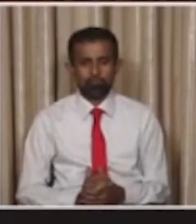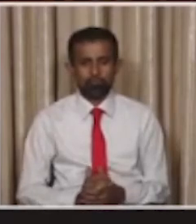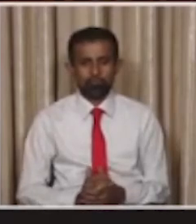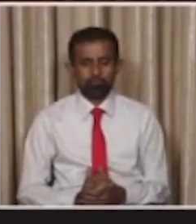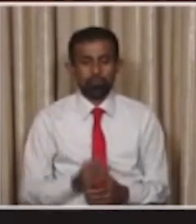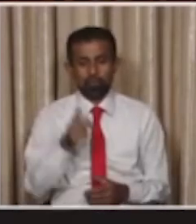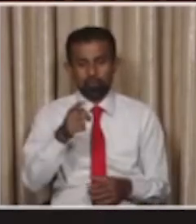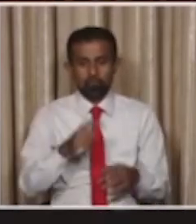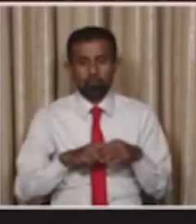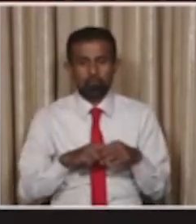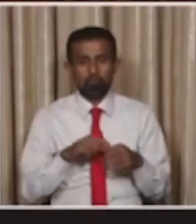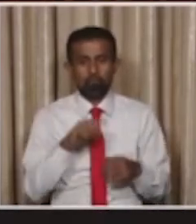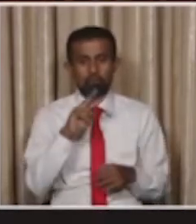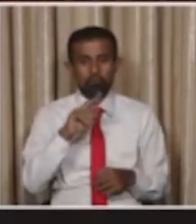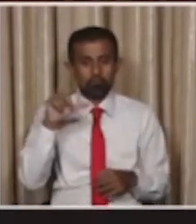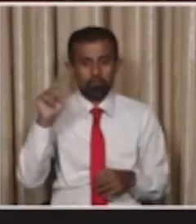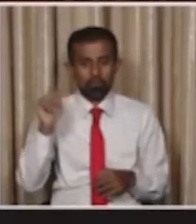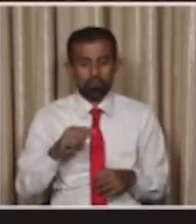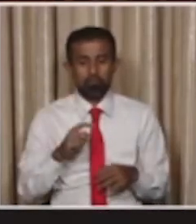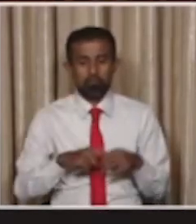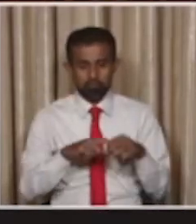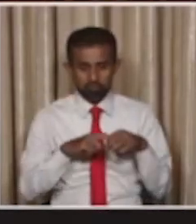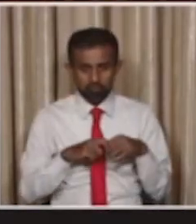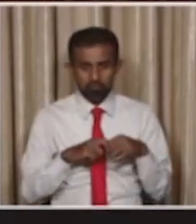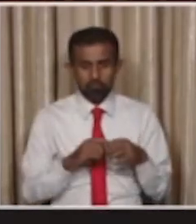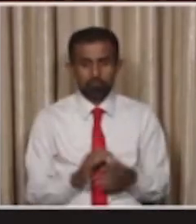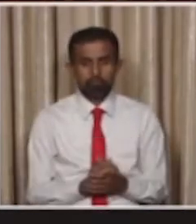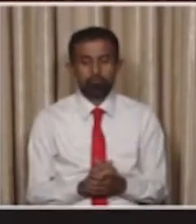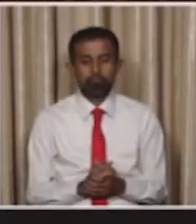ඔබතුමාගේ ප්‍රශ්නේ ගන්න 27 ඇරදී ප්‍රශ්නේ. හරි.